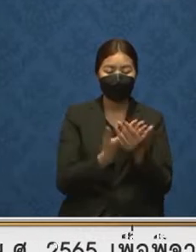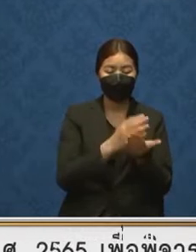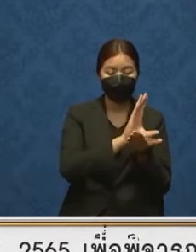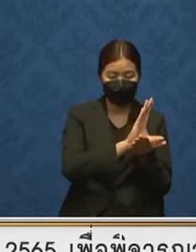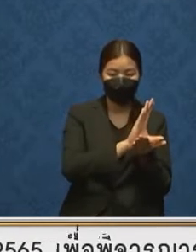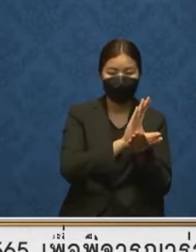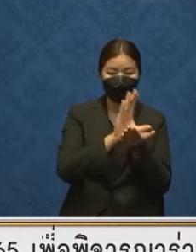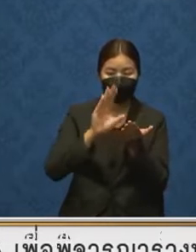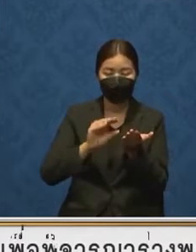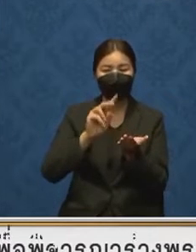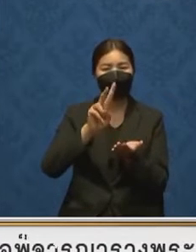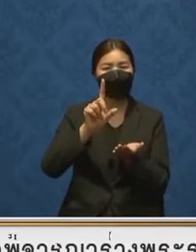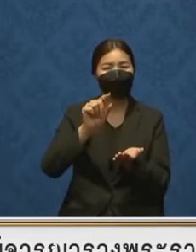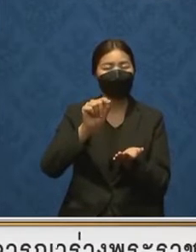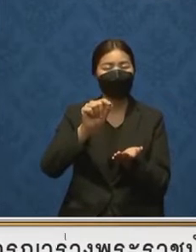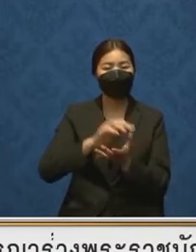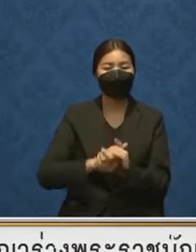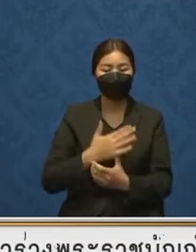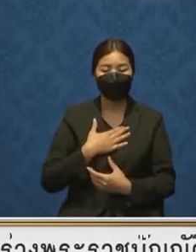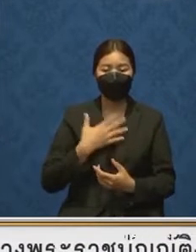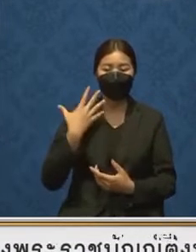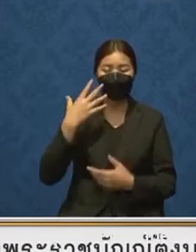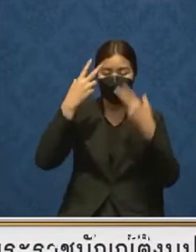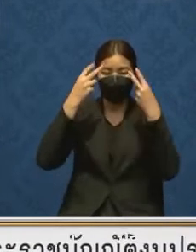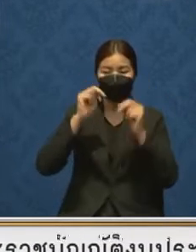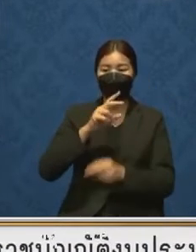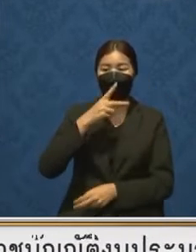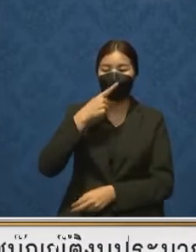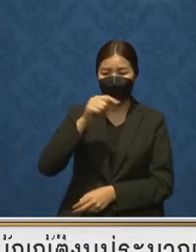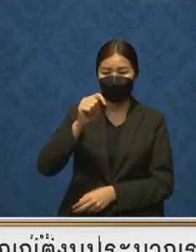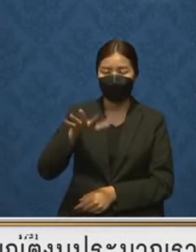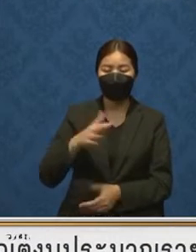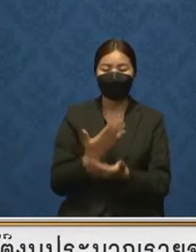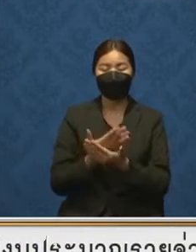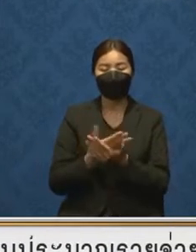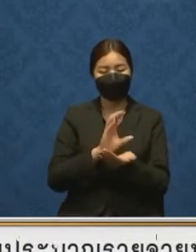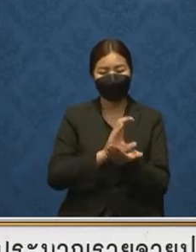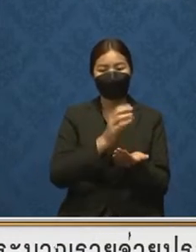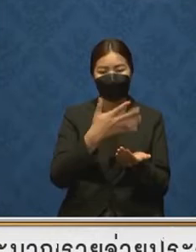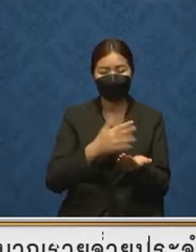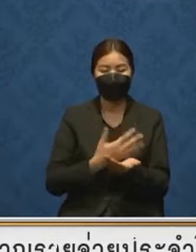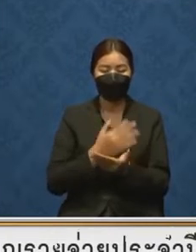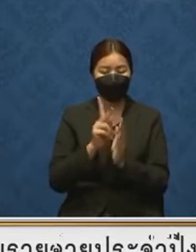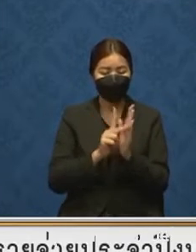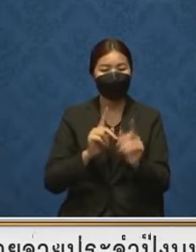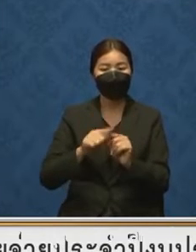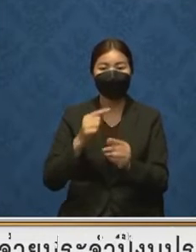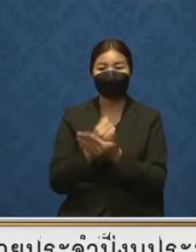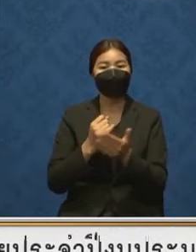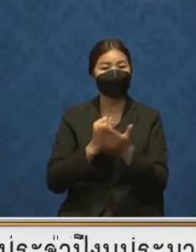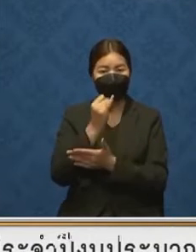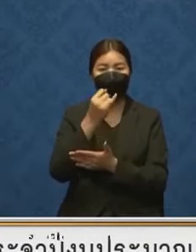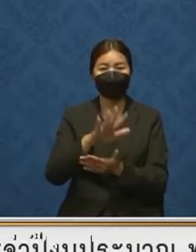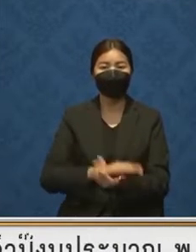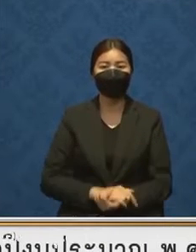ท่านมาตอบบอกว่าผมน่ะตั้งแล้วทำถูกกฎหมายแล้วตั้งให้แล้วแต่กรรมธิการ